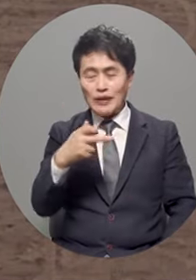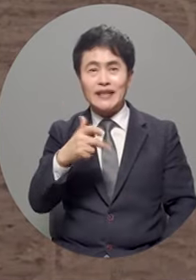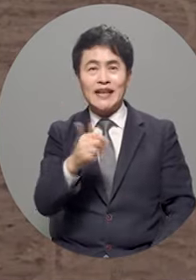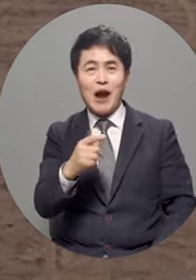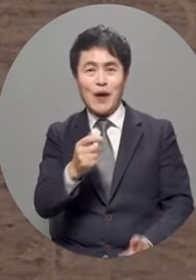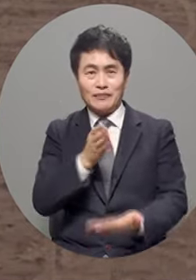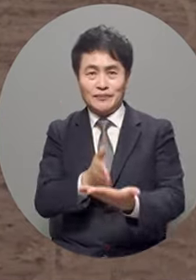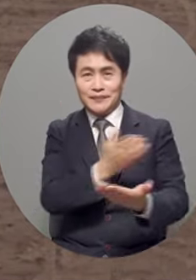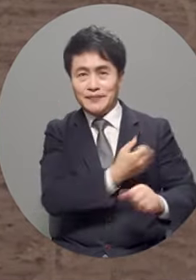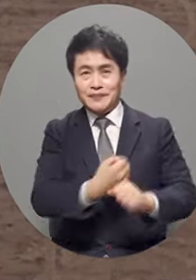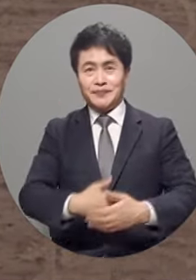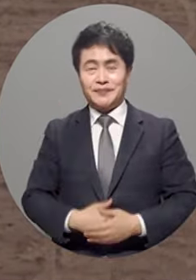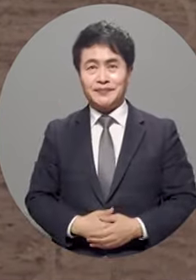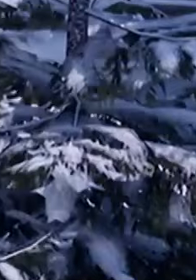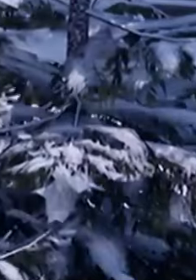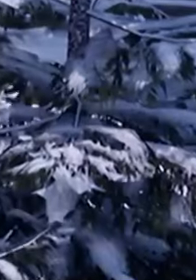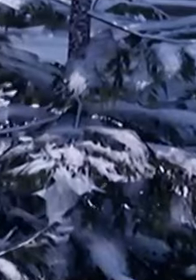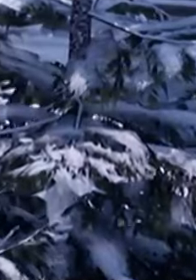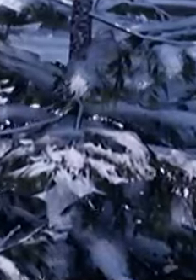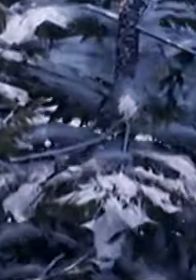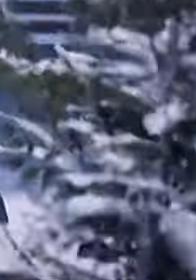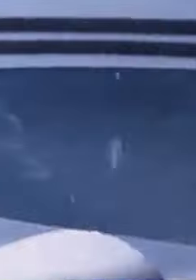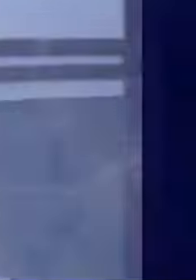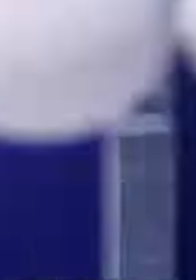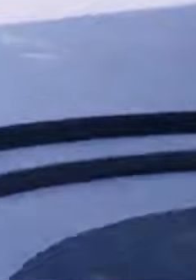뉴스 이명노입니다.